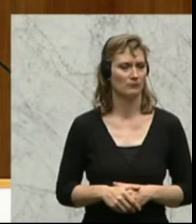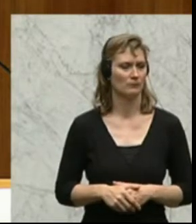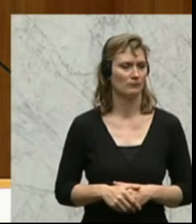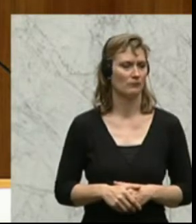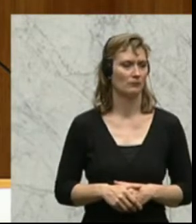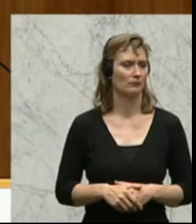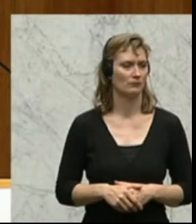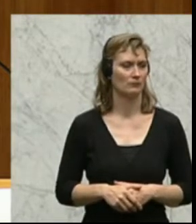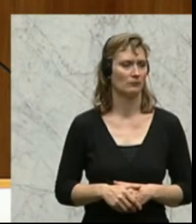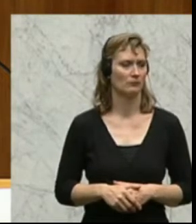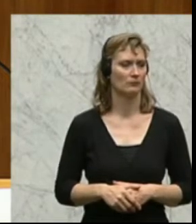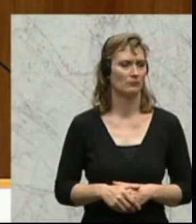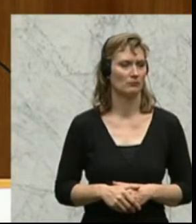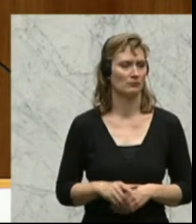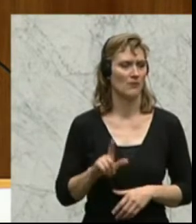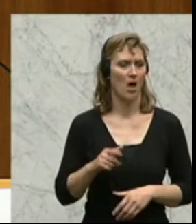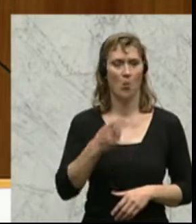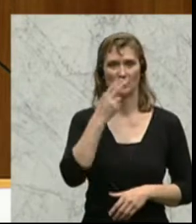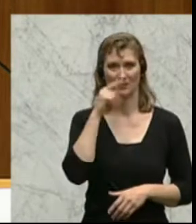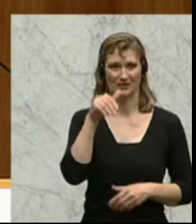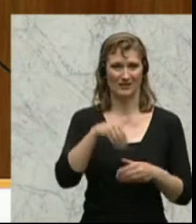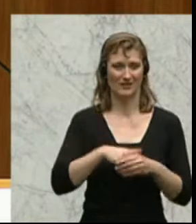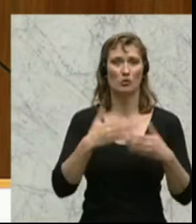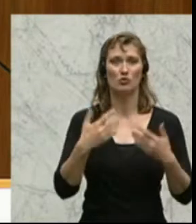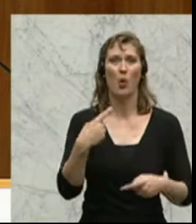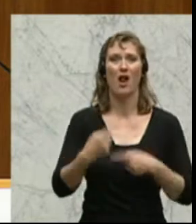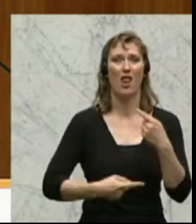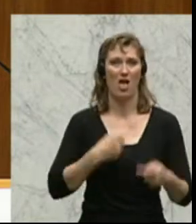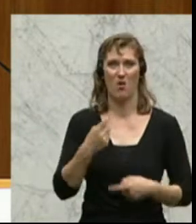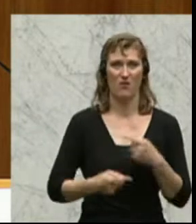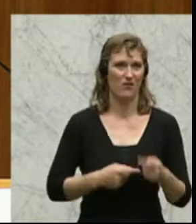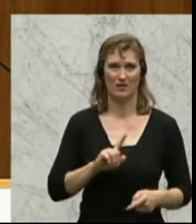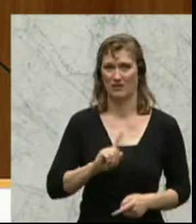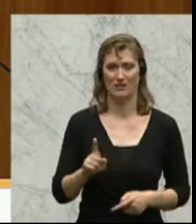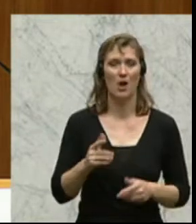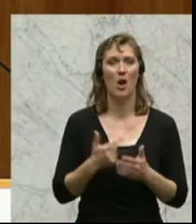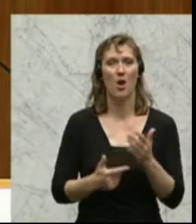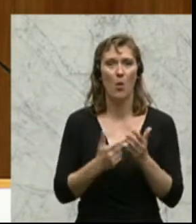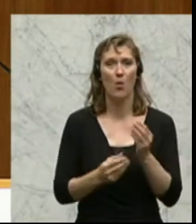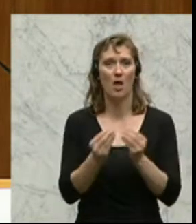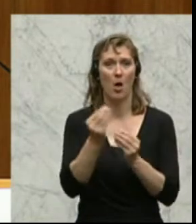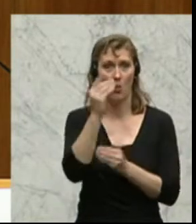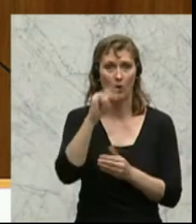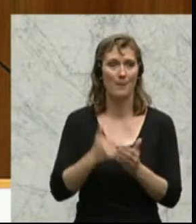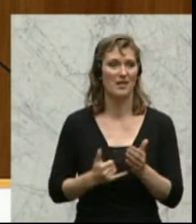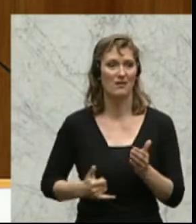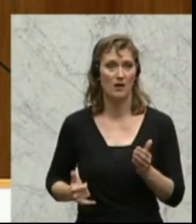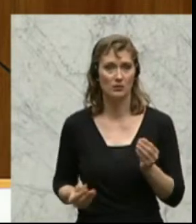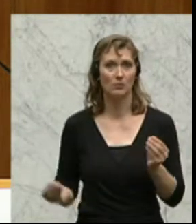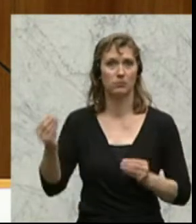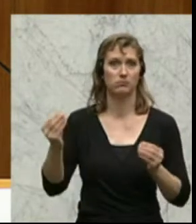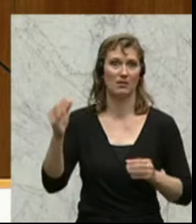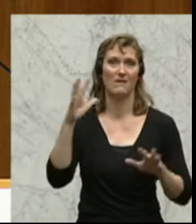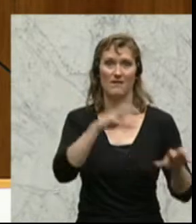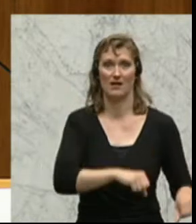Auch die kalte Progression muss eliminiert werden, damit Lohnerhöhungen nicht von Inflation und Abgaben wieder aufgefressen werden.